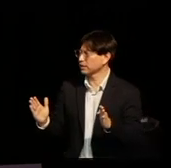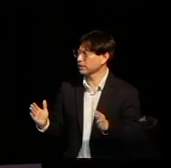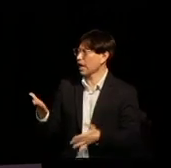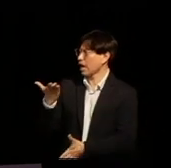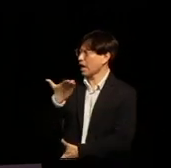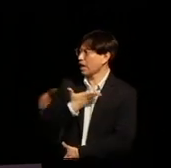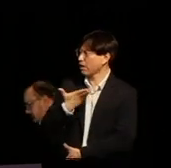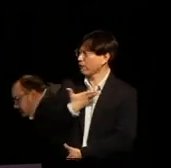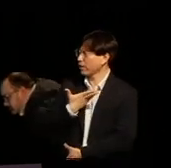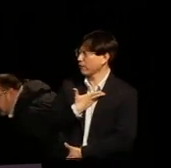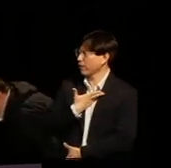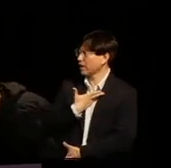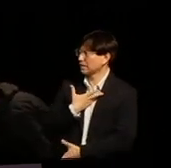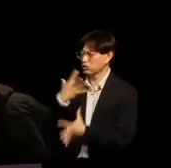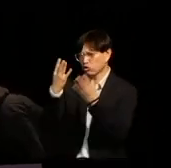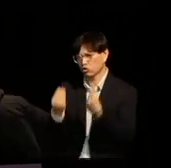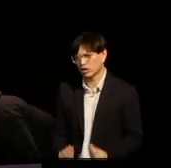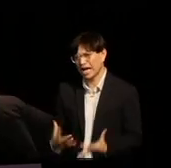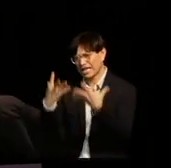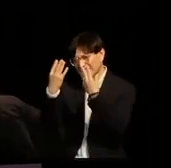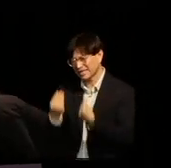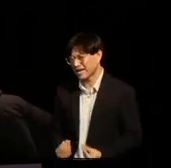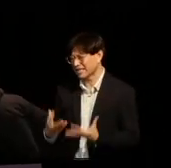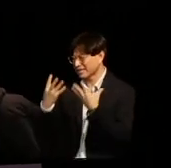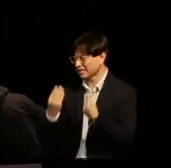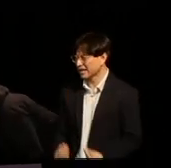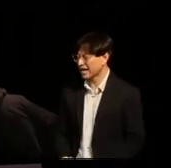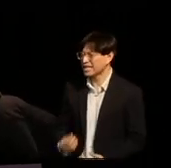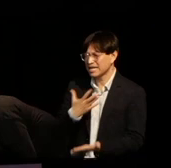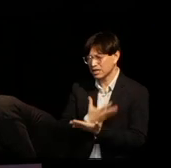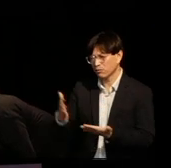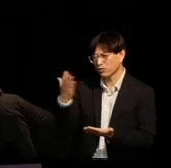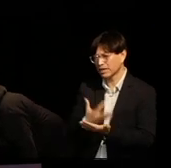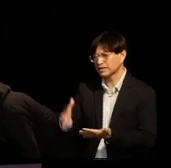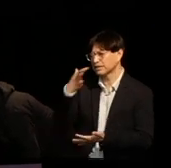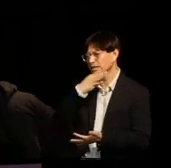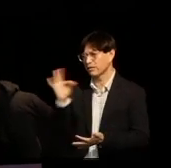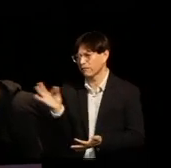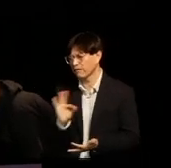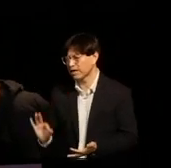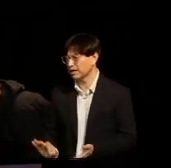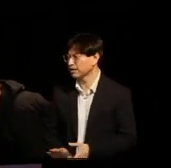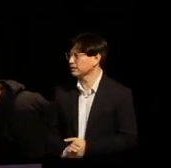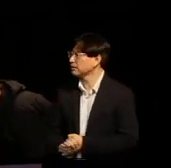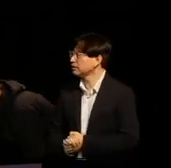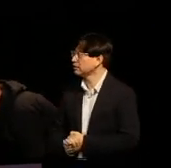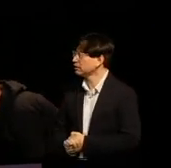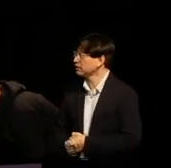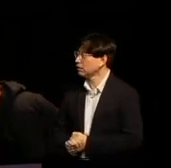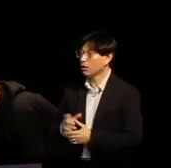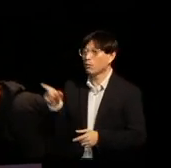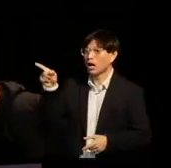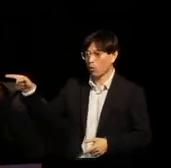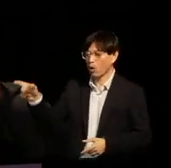aveva Cioè ce ne sono tante anche in rete ne trovate tante di testimonianze molto belle da questo punto di vista Eh ma questa